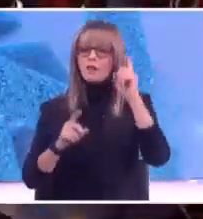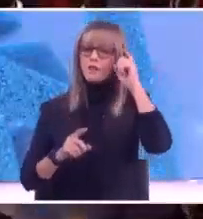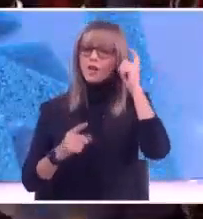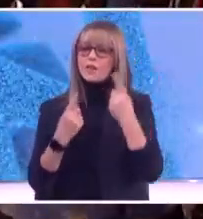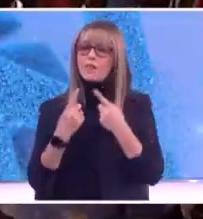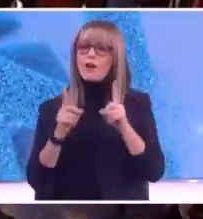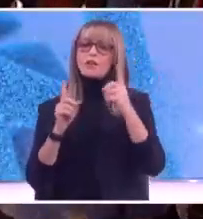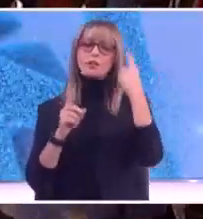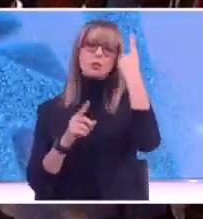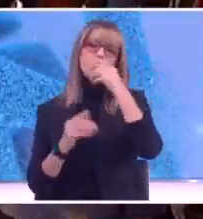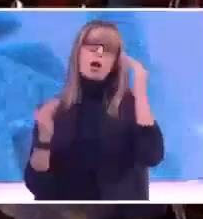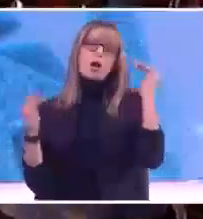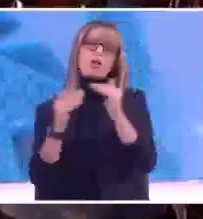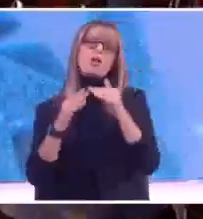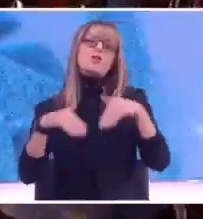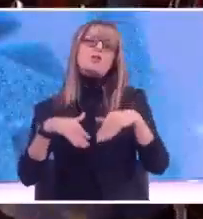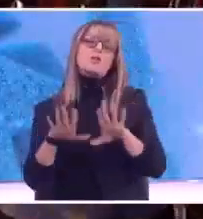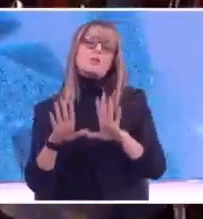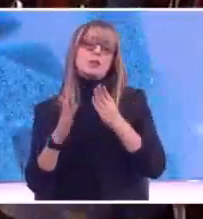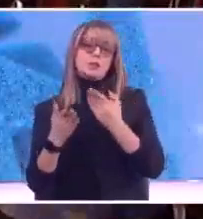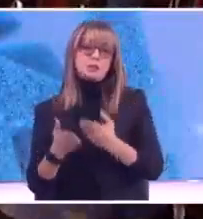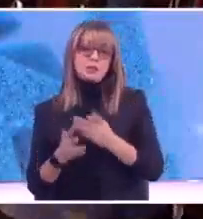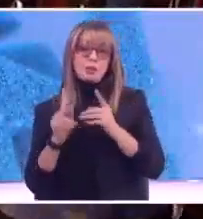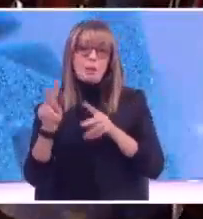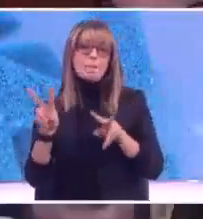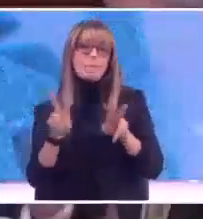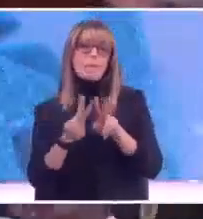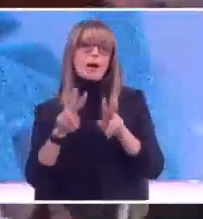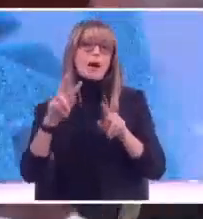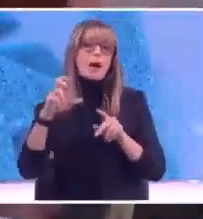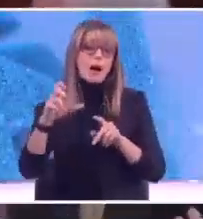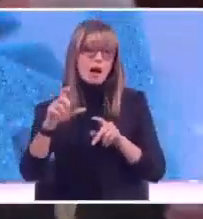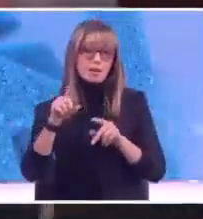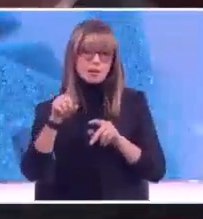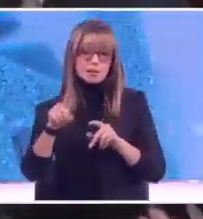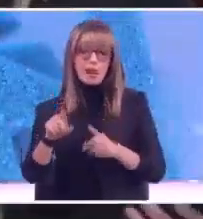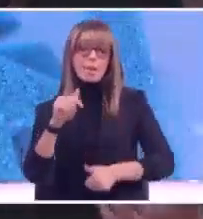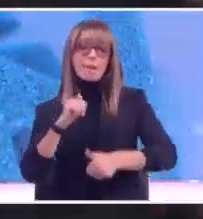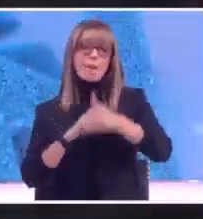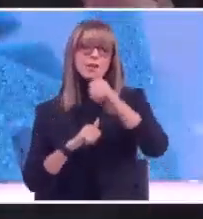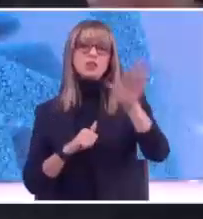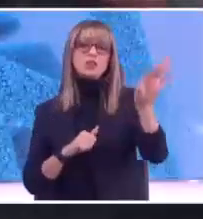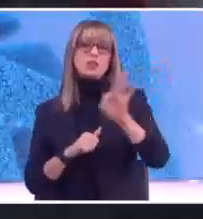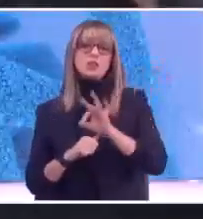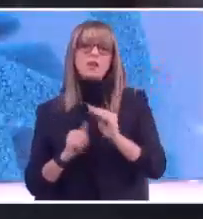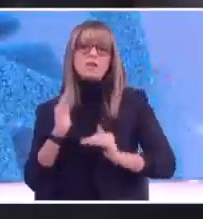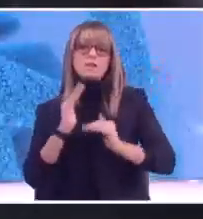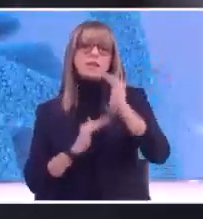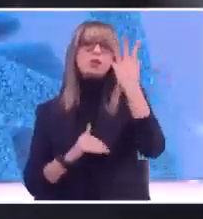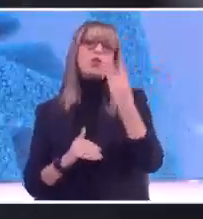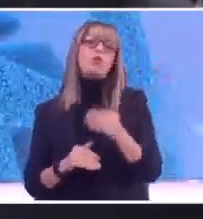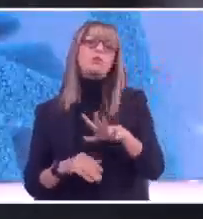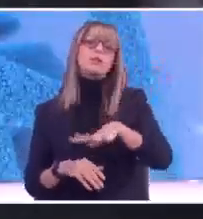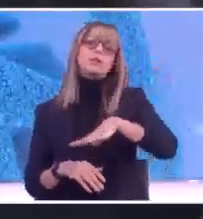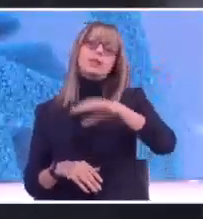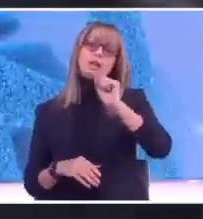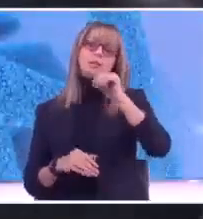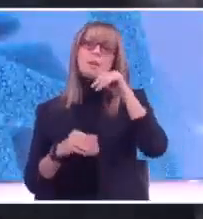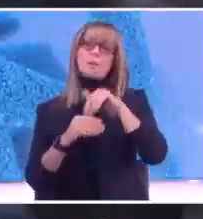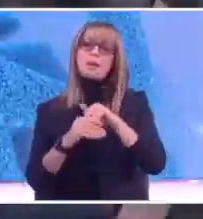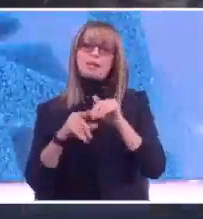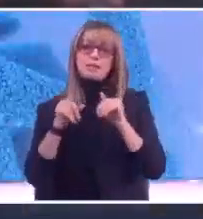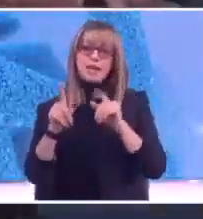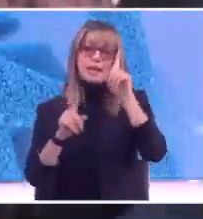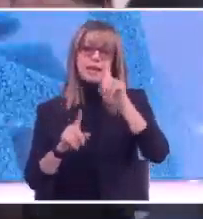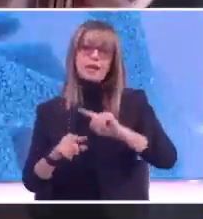ayrılığı nedeniyle uzlaşamadı. McCarthy, başkan seçilmesi için gerekli çoğunluğu bir türlü sağlayamadı. Temsilciler Meclisi